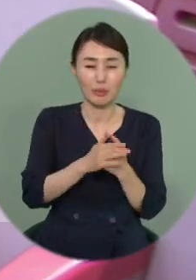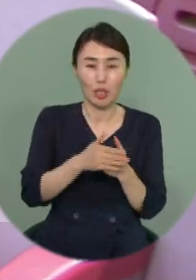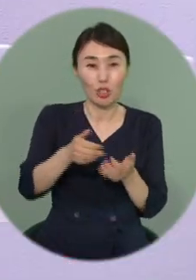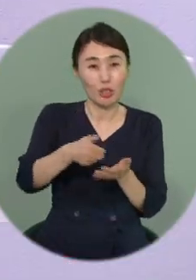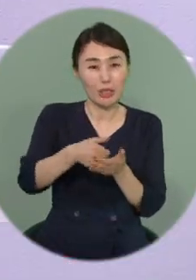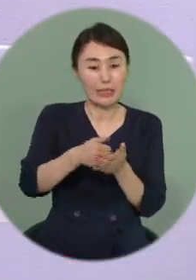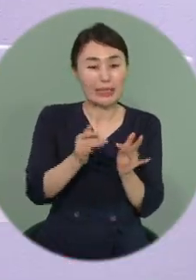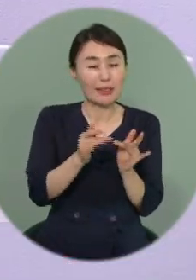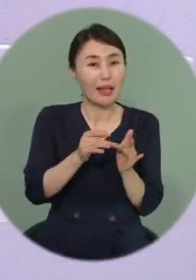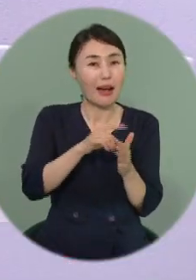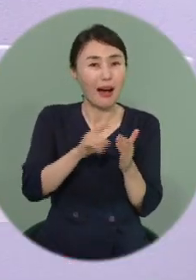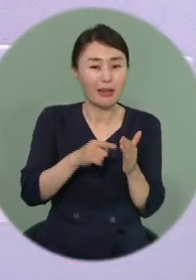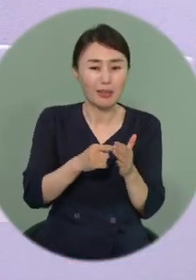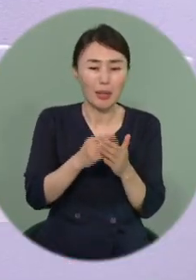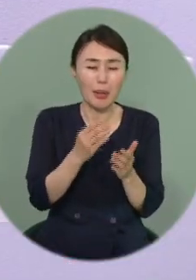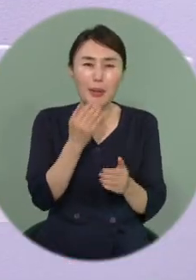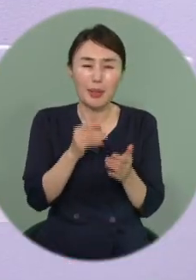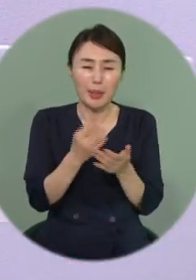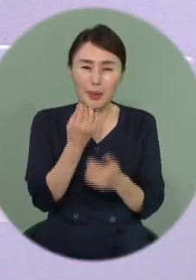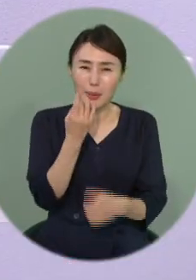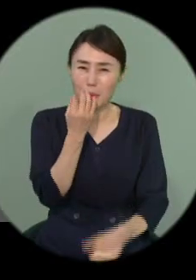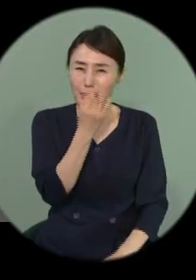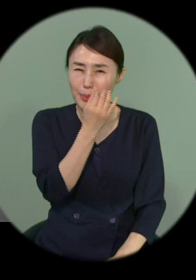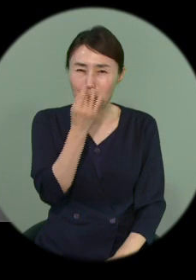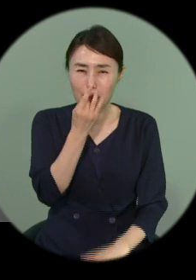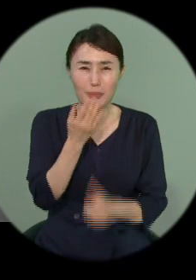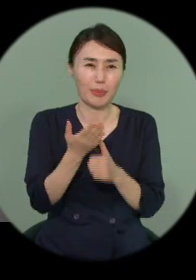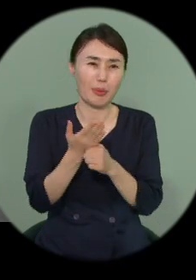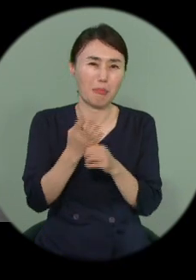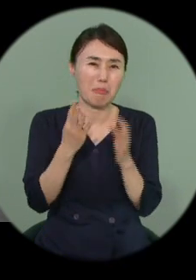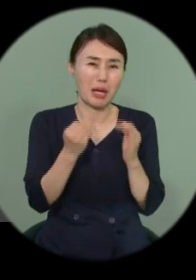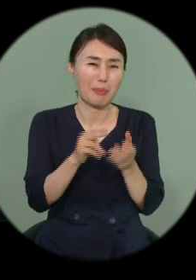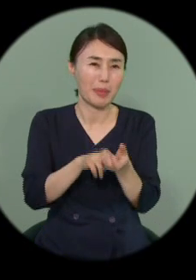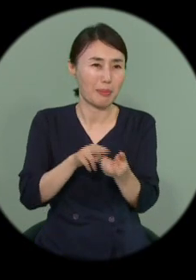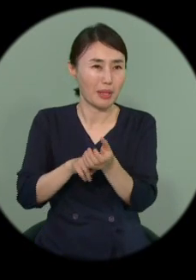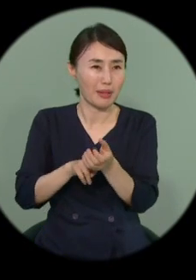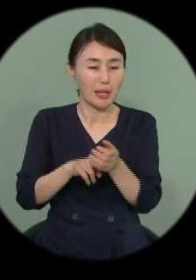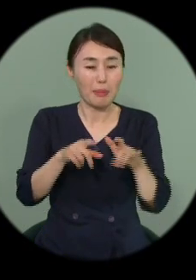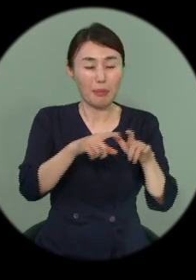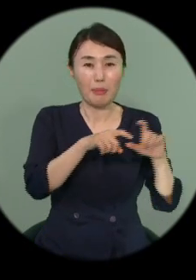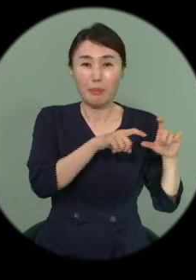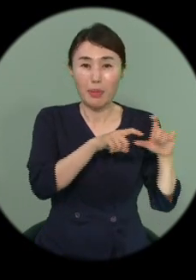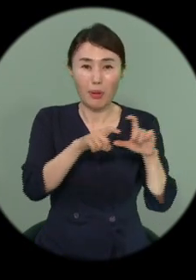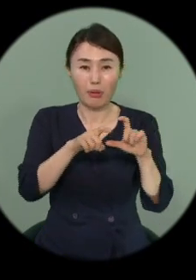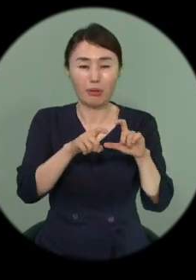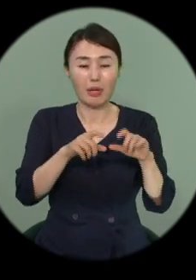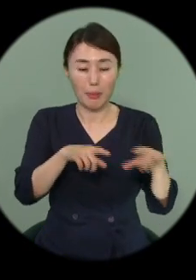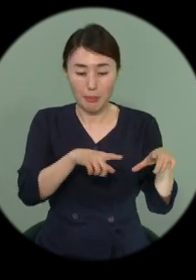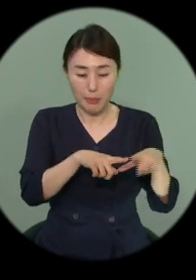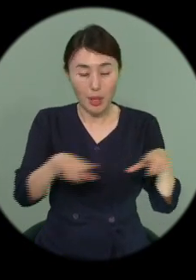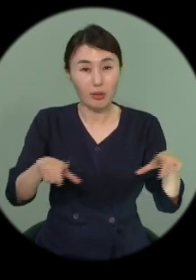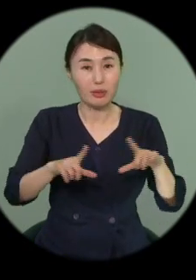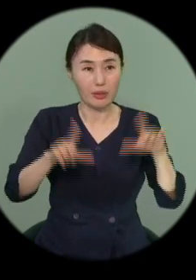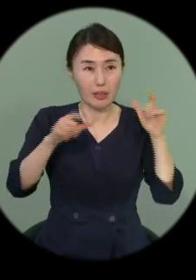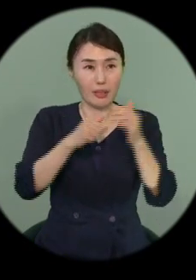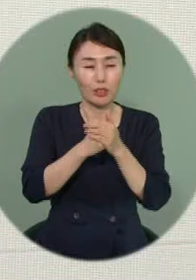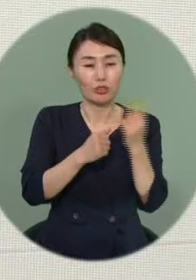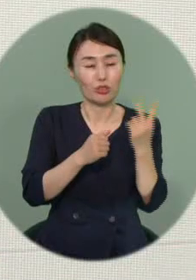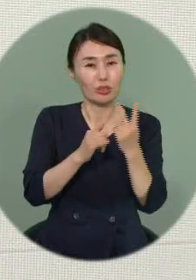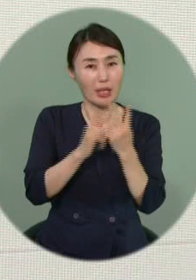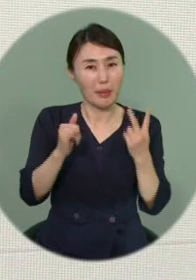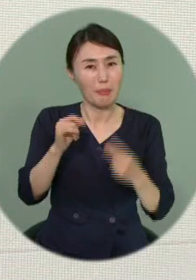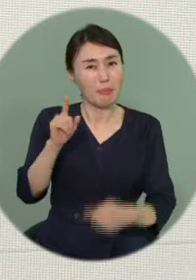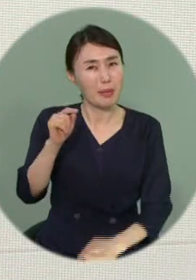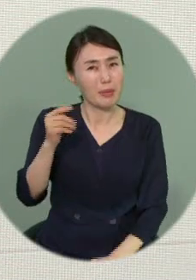사이트에서는 표가 기승을 부리고 있습니다 평일반 한사람의 인 표가 두 개에 5만 원에 나와